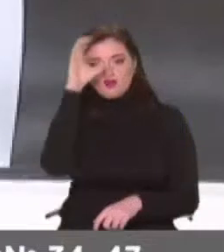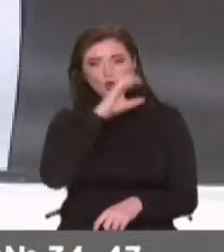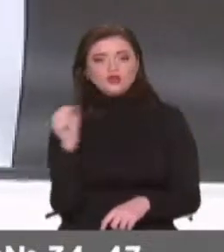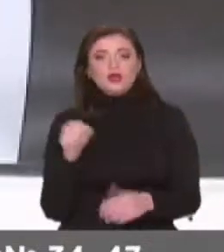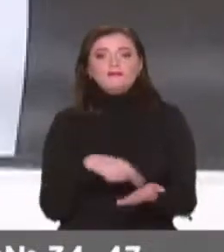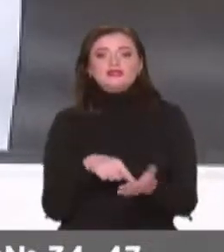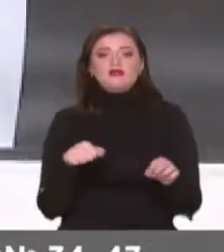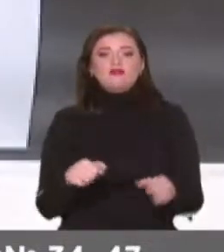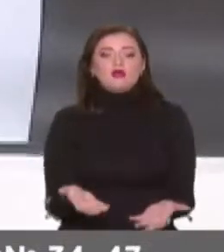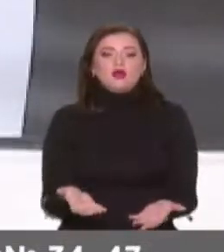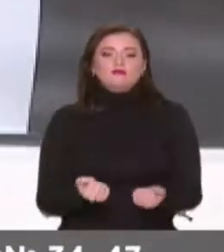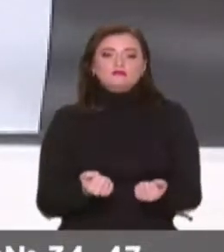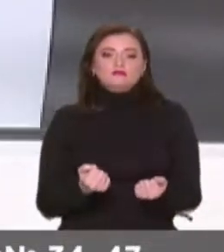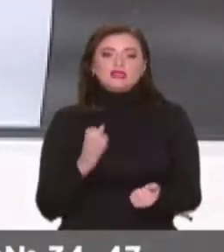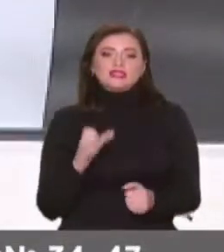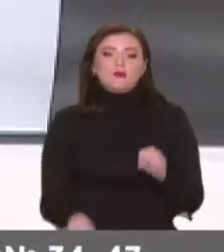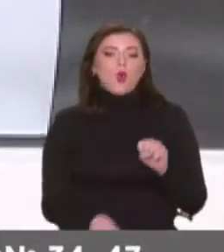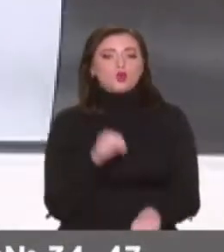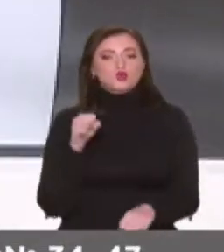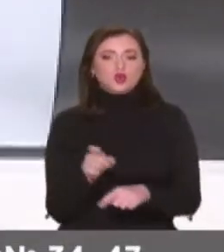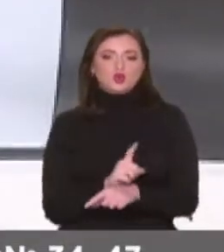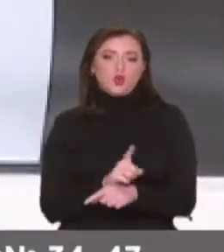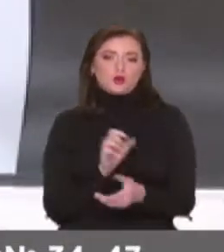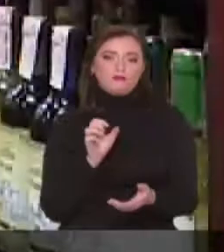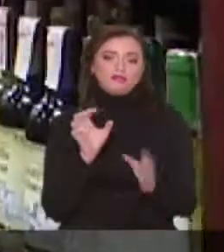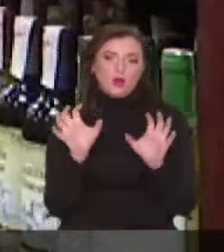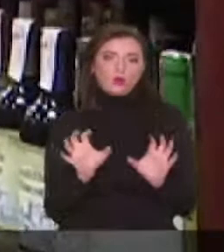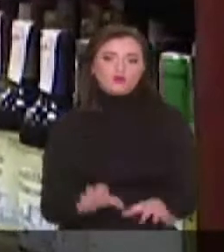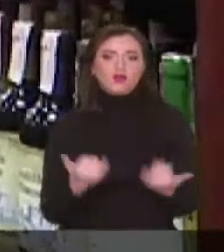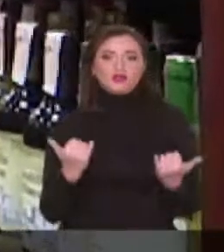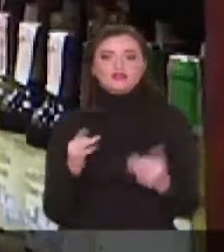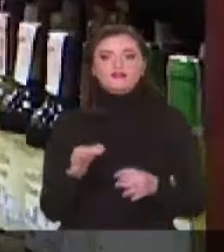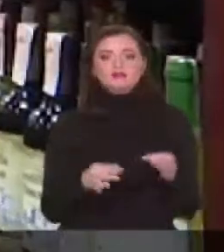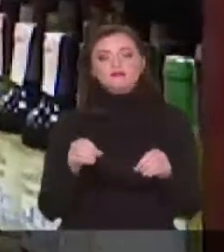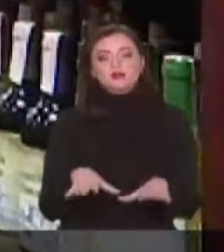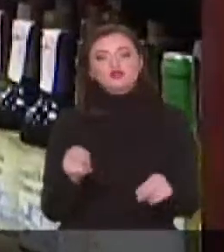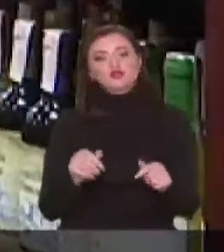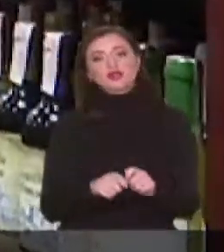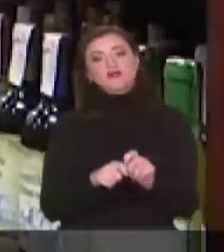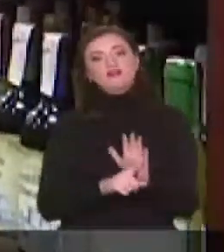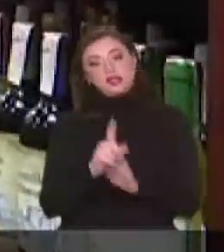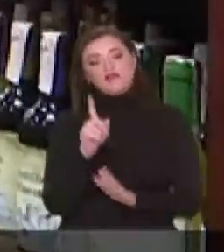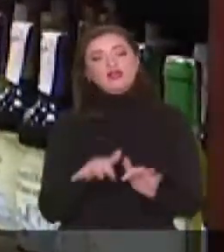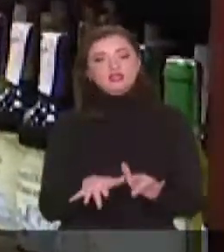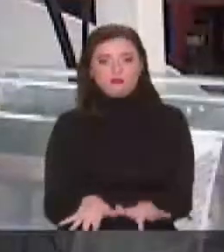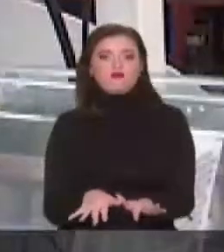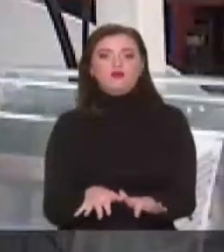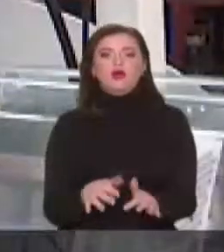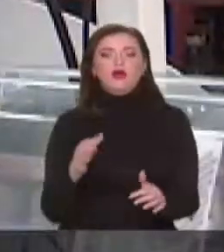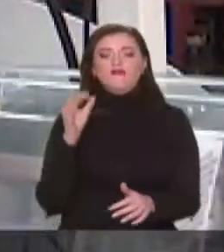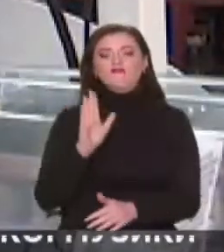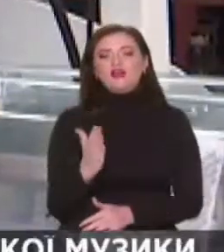міська влада ухвалила з порушенням норм законодавства. Наразі у суді вирішують, чи відкривати справу. Нагадаємо, що у